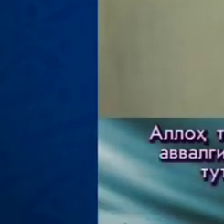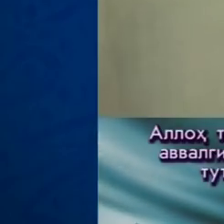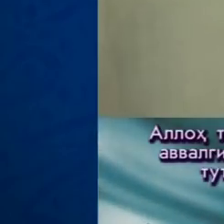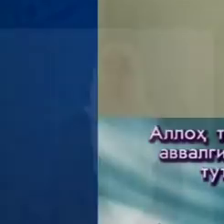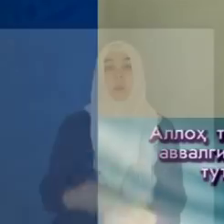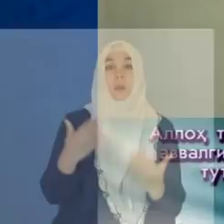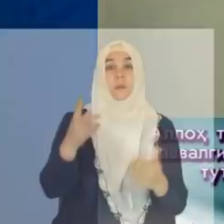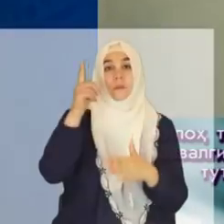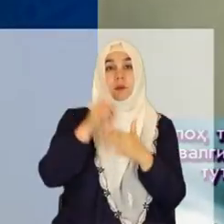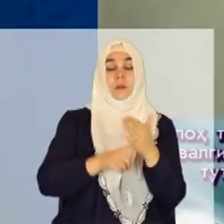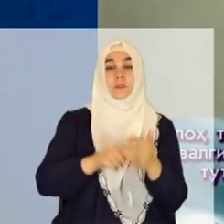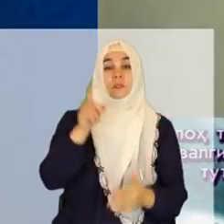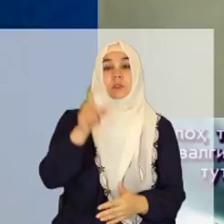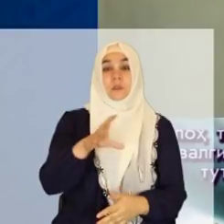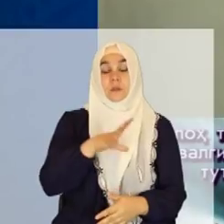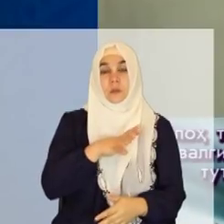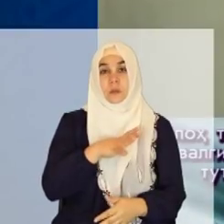أي إيمان keltirganlar,